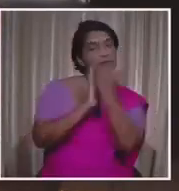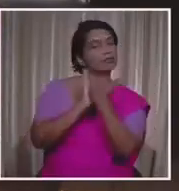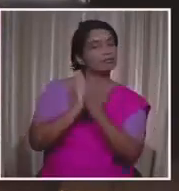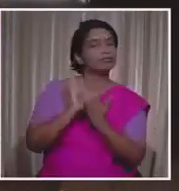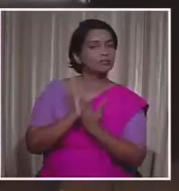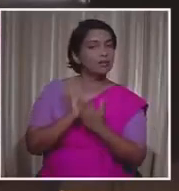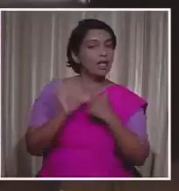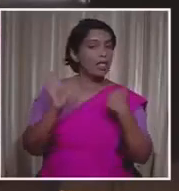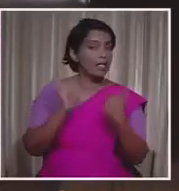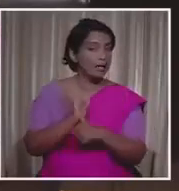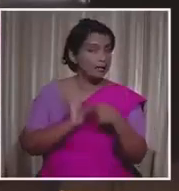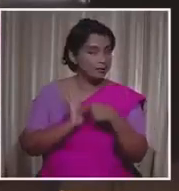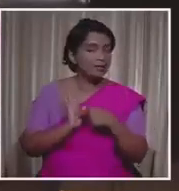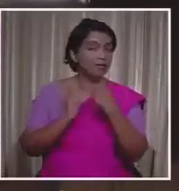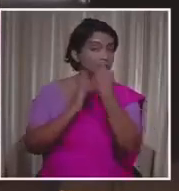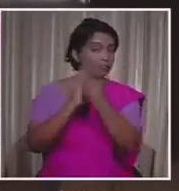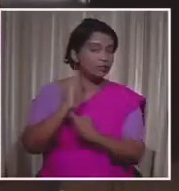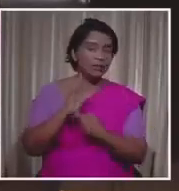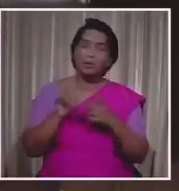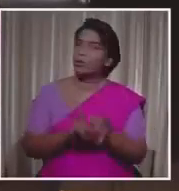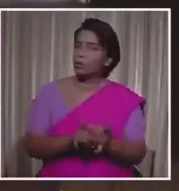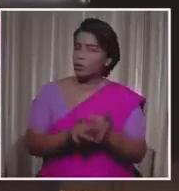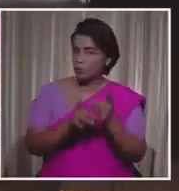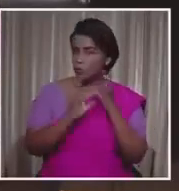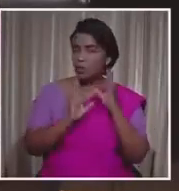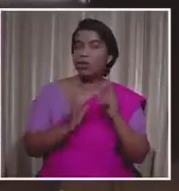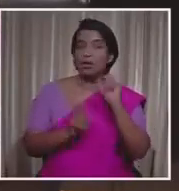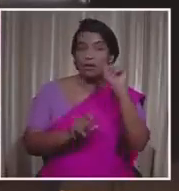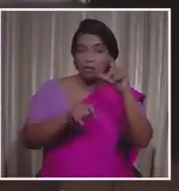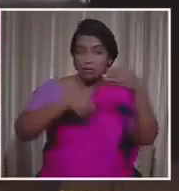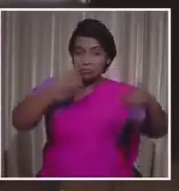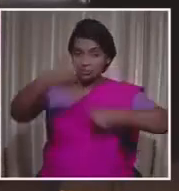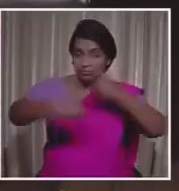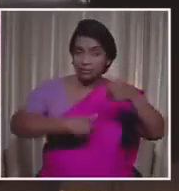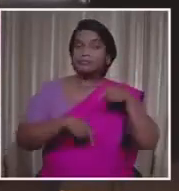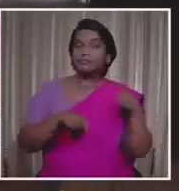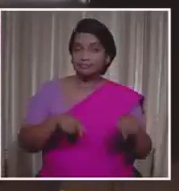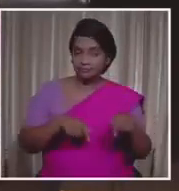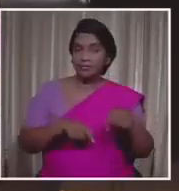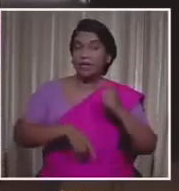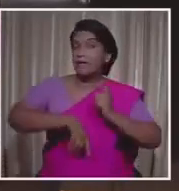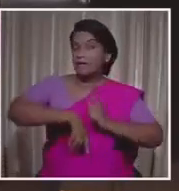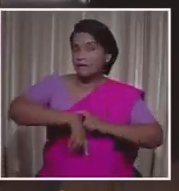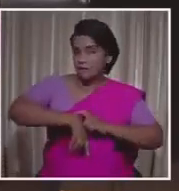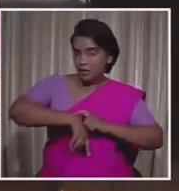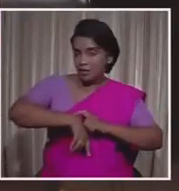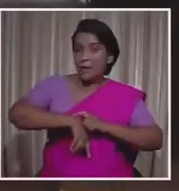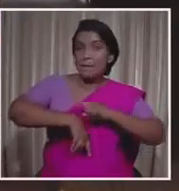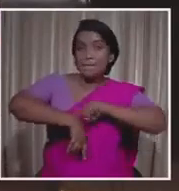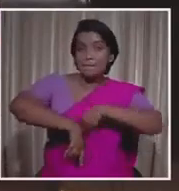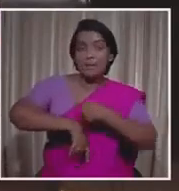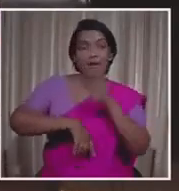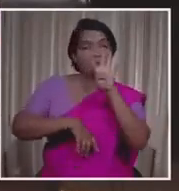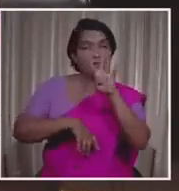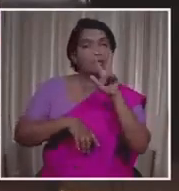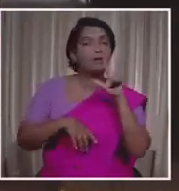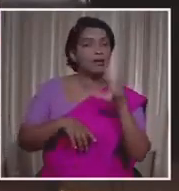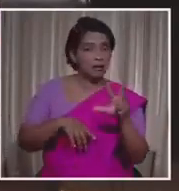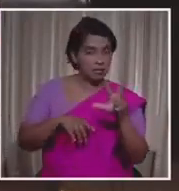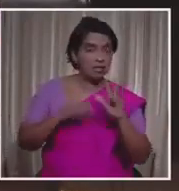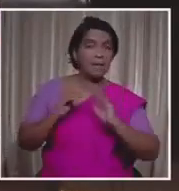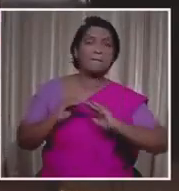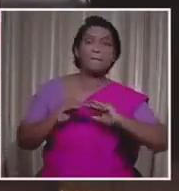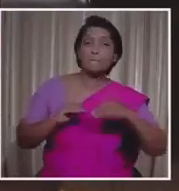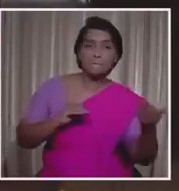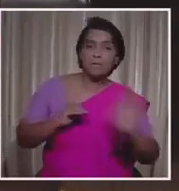විධිවිධාන පනතේ විධිවිධාන ප්‍රකාරව නාම යෝජනා බාර ගැනීමේ වේලාවෙන් පැය 48කට පසුව